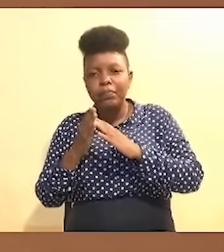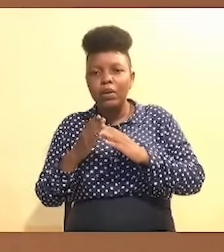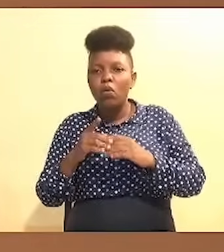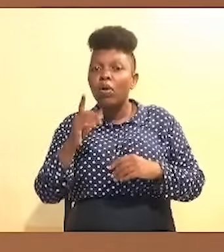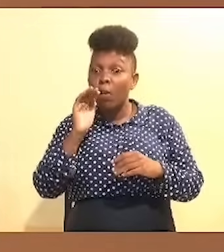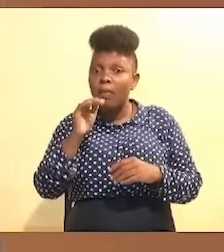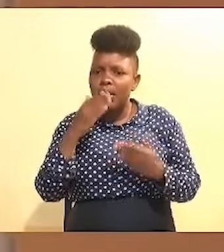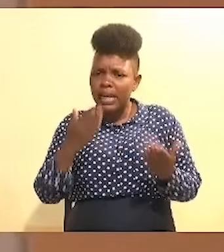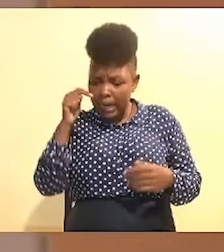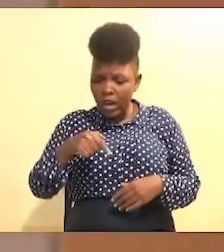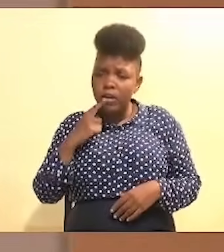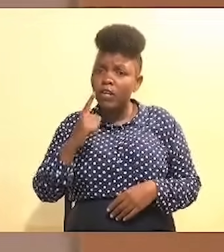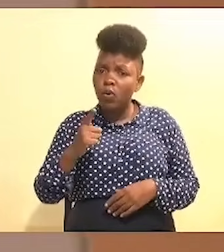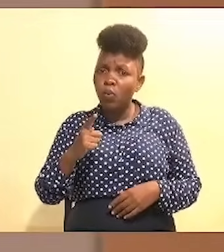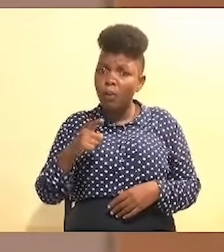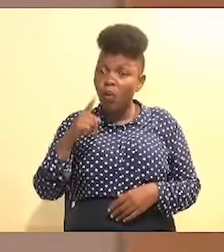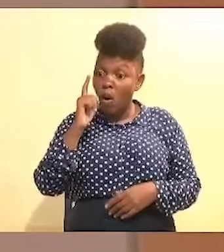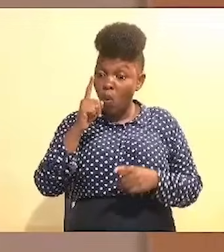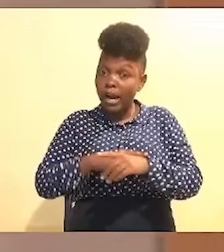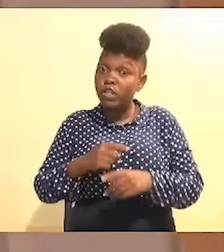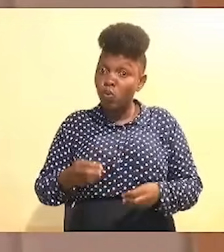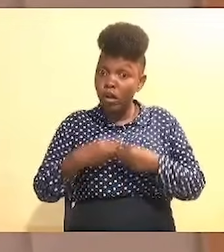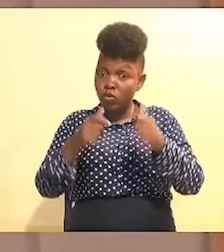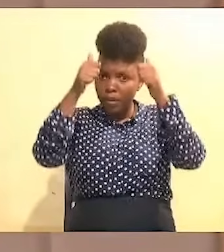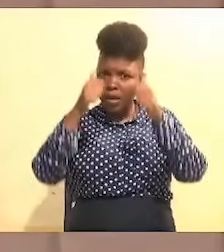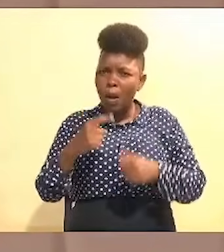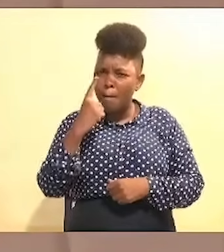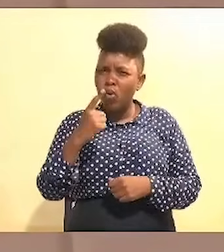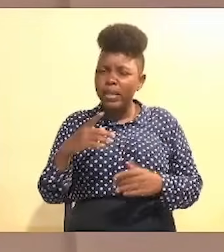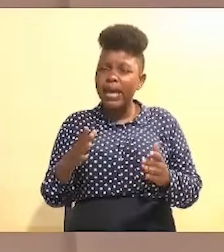matangazo. Moja ya sifa ambazo mimi huwa nakukubali.